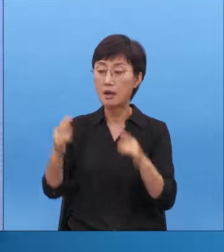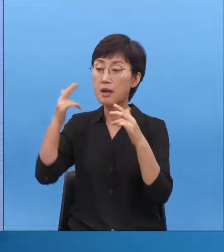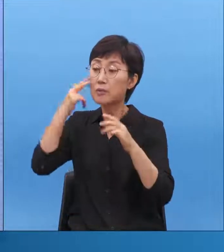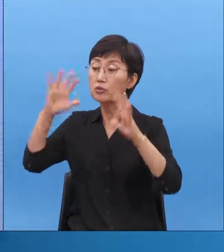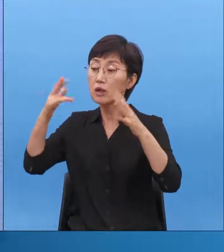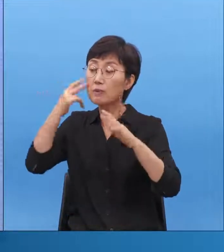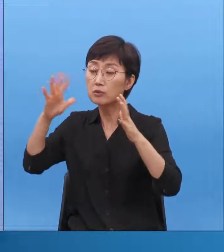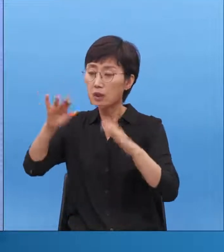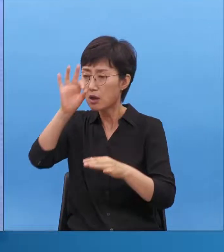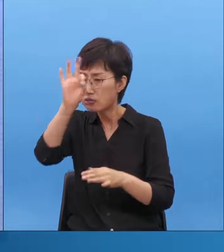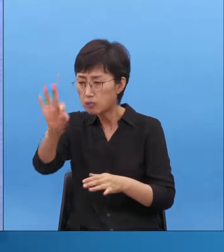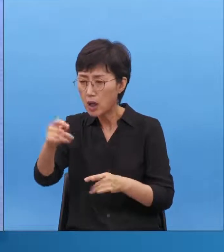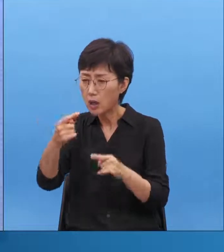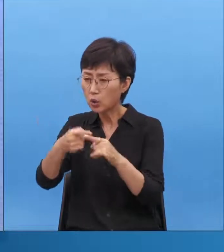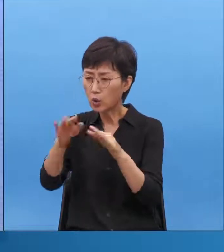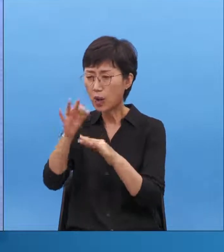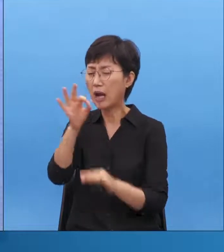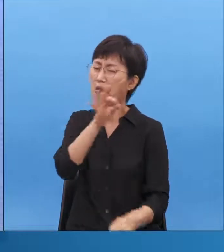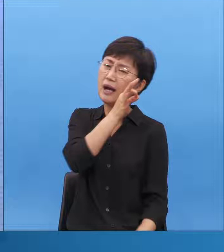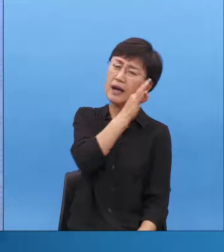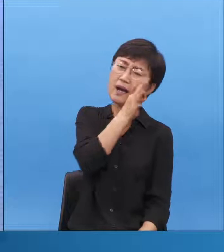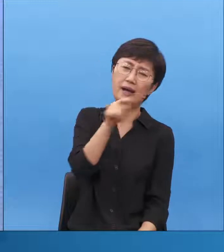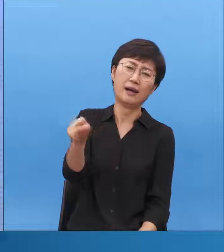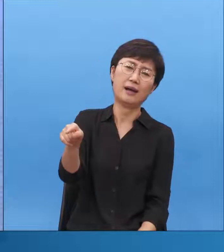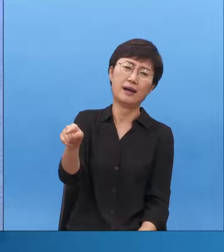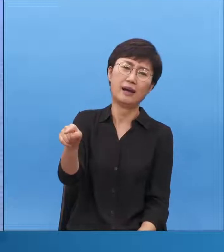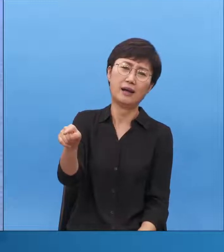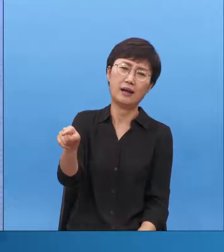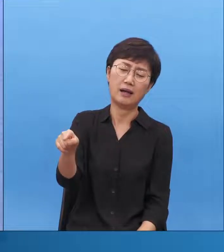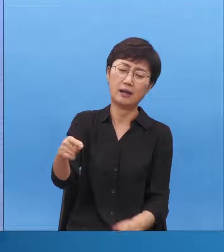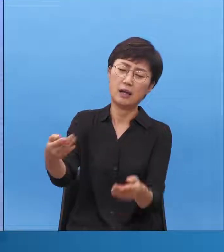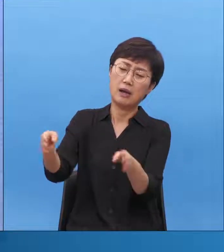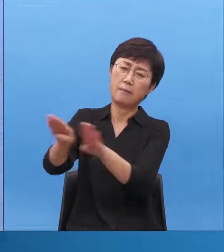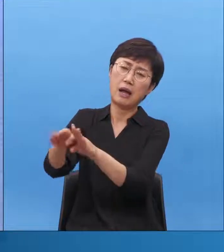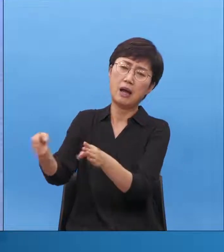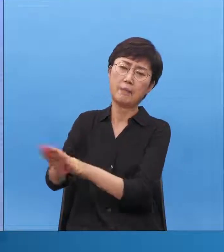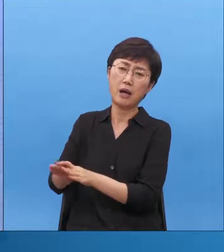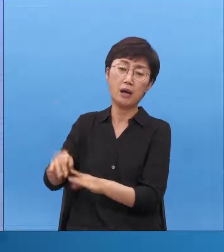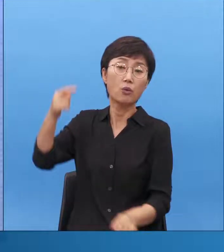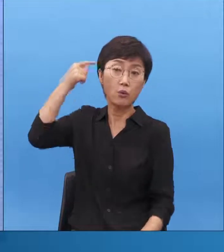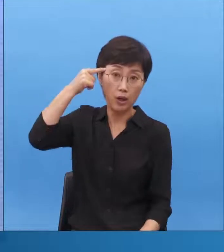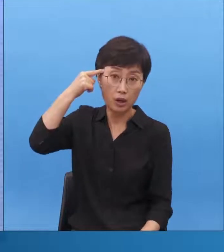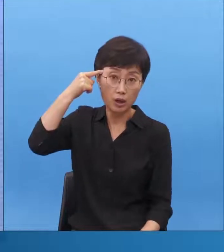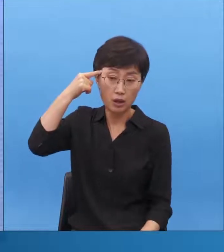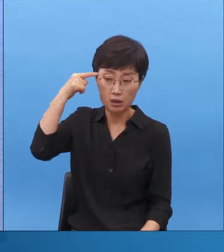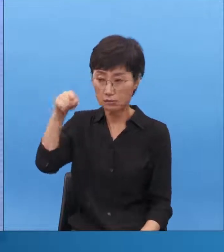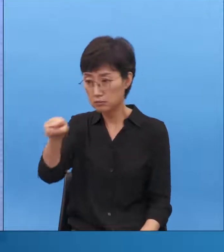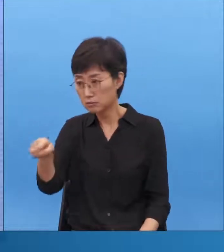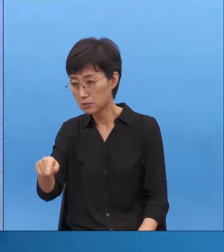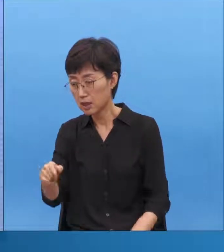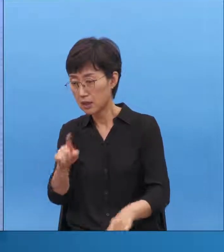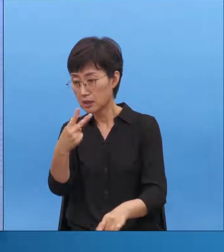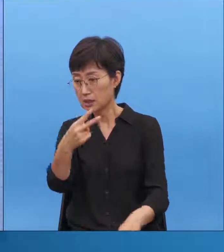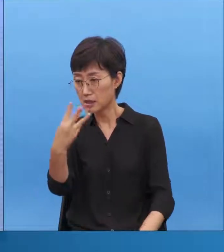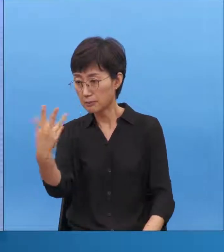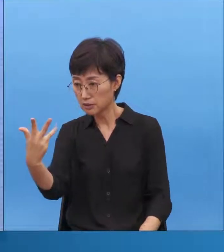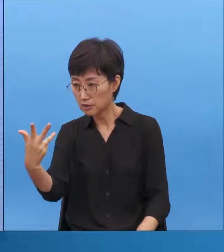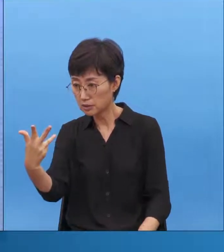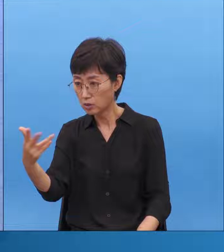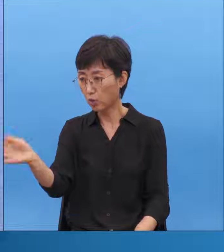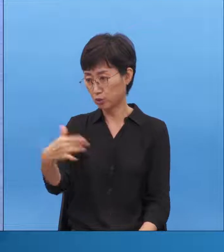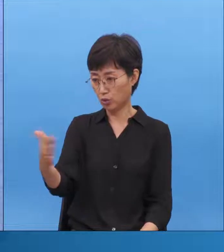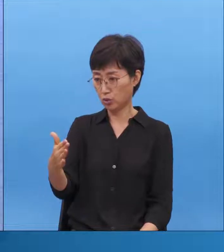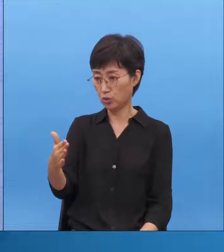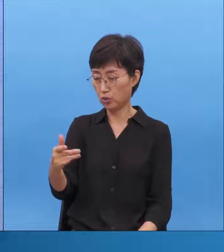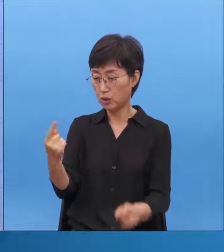They're so embarrassing and so shameful. 정확하게 말하면 하나님이 닫게 하는 겁니다. But accurately 왜냐? speaking, 필요 없는 교회예요. God is allowing them to fall because it's a church that is